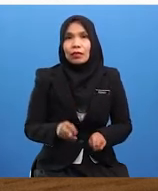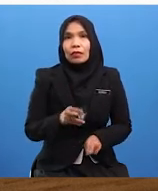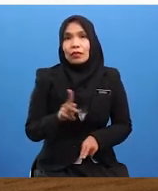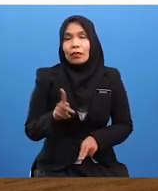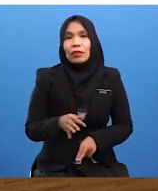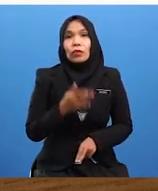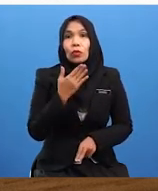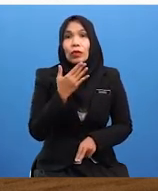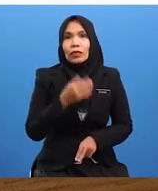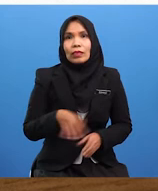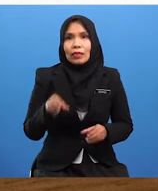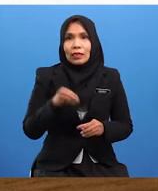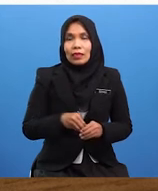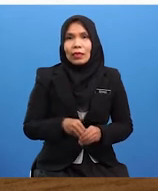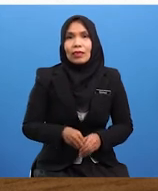sutra saring.